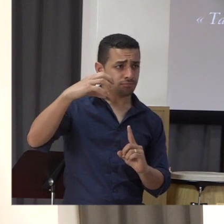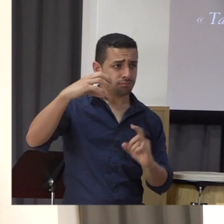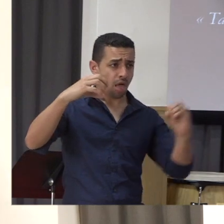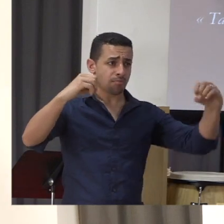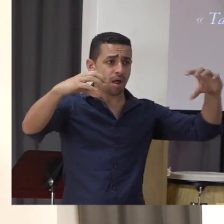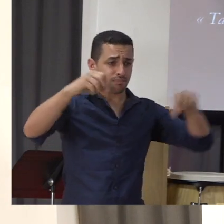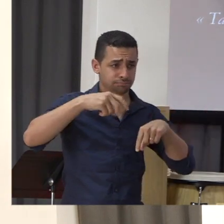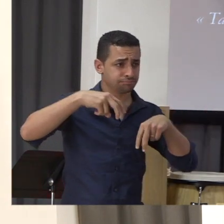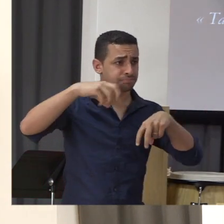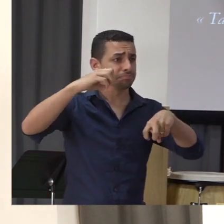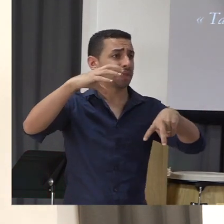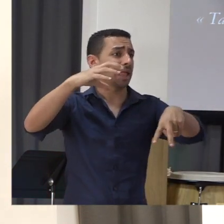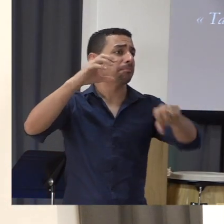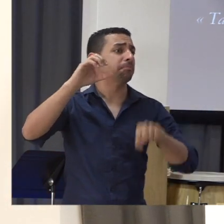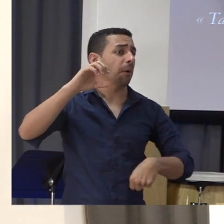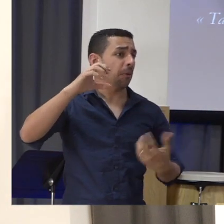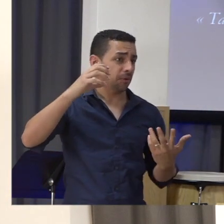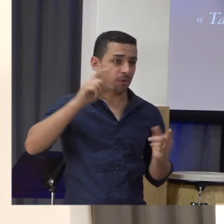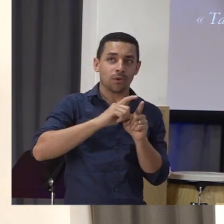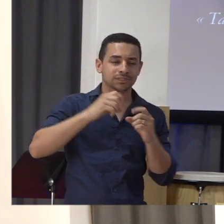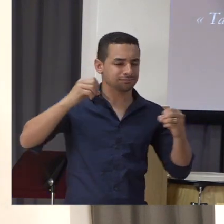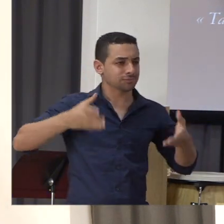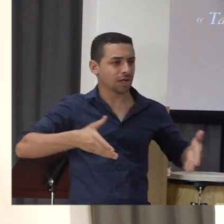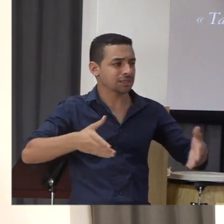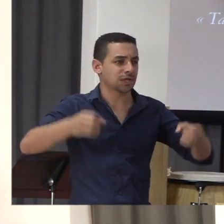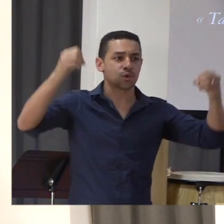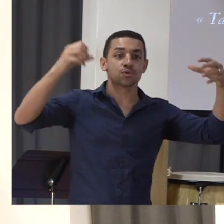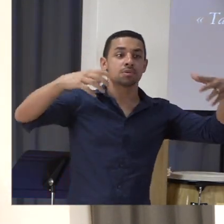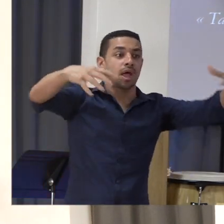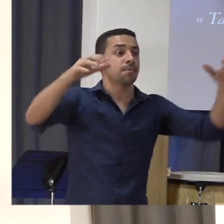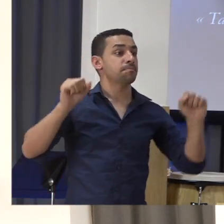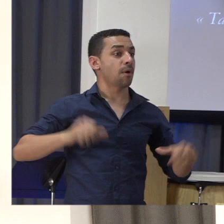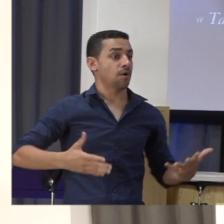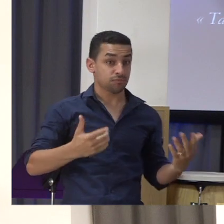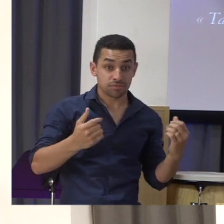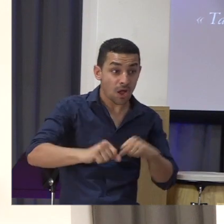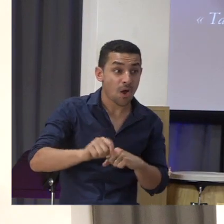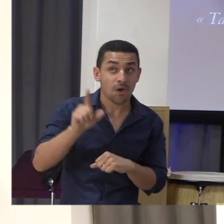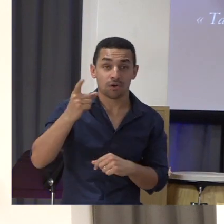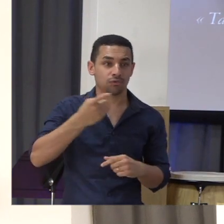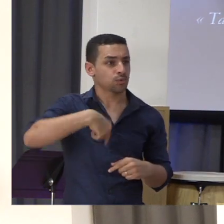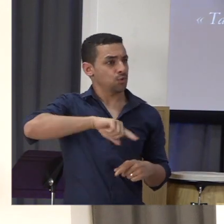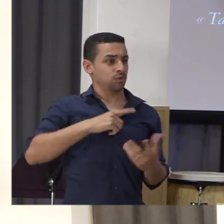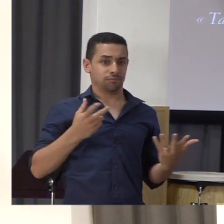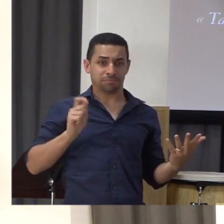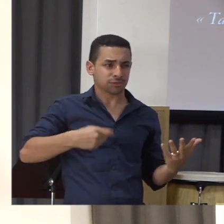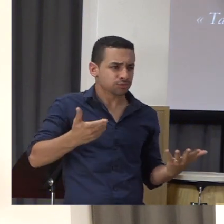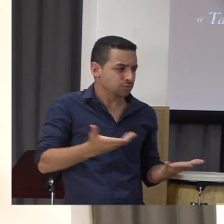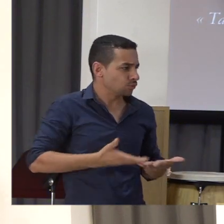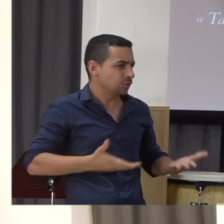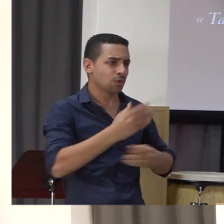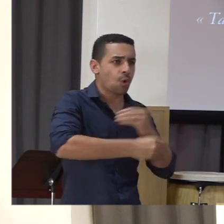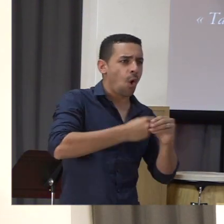pieds et une lumière sur mon sentier. » Vous êtes d'accord avec moi que nous vivons dans un monde des